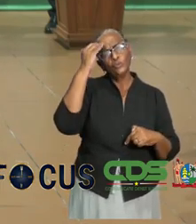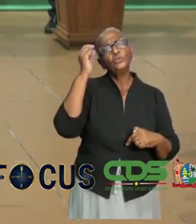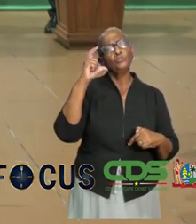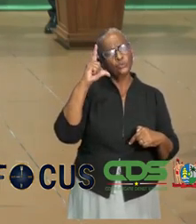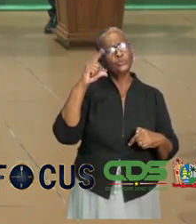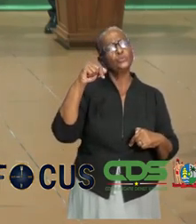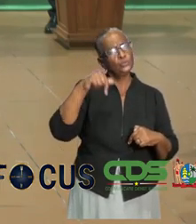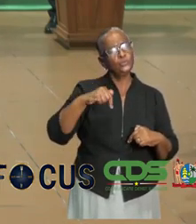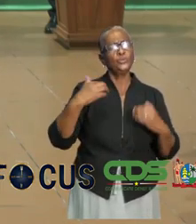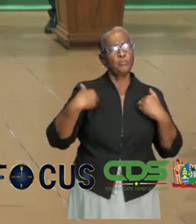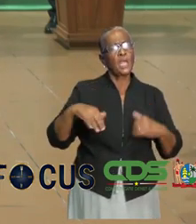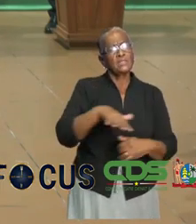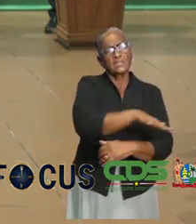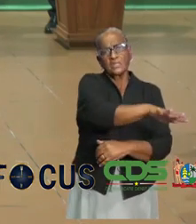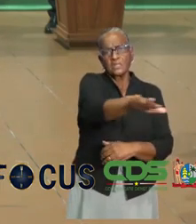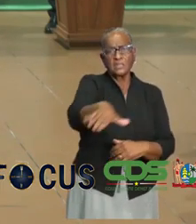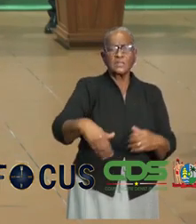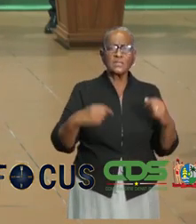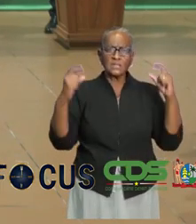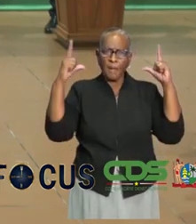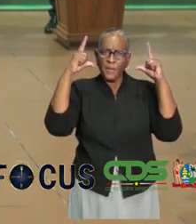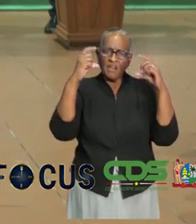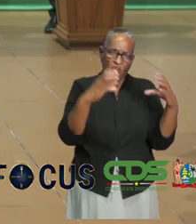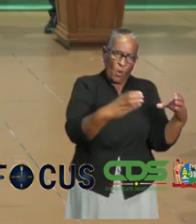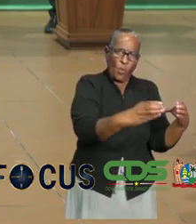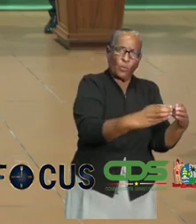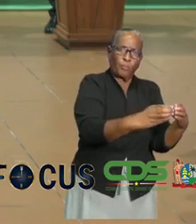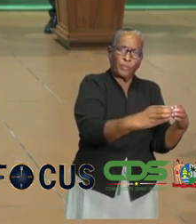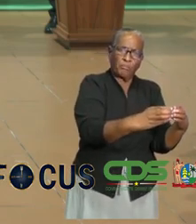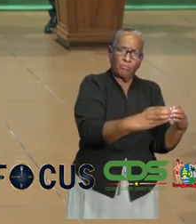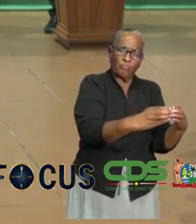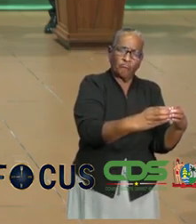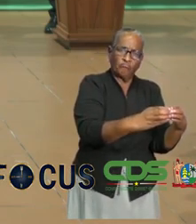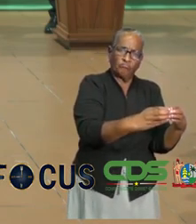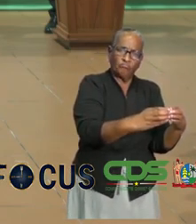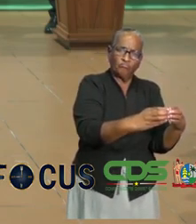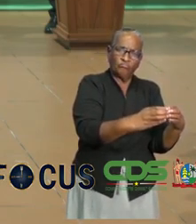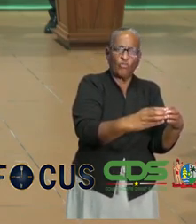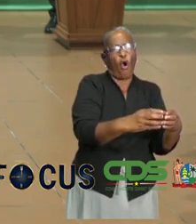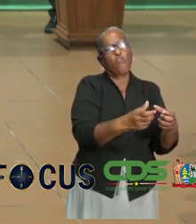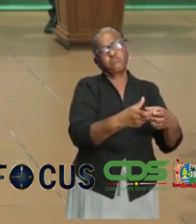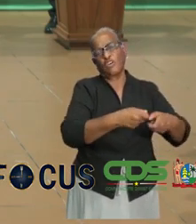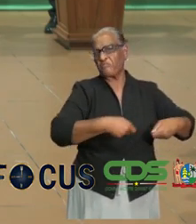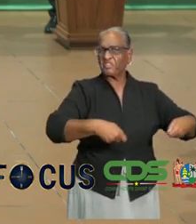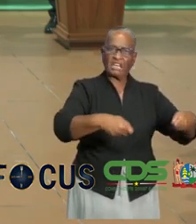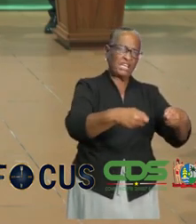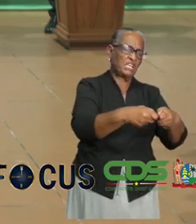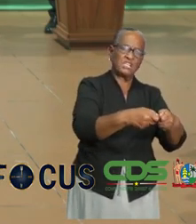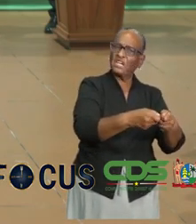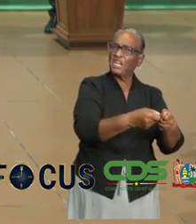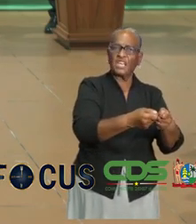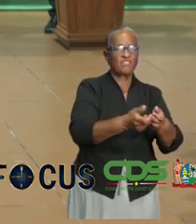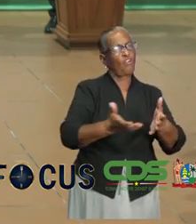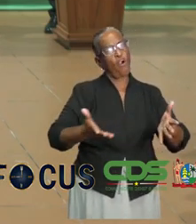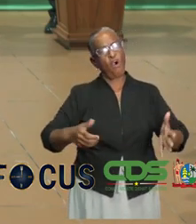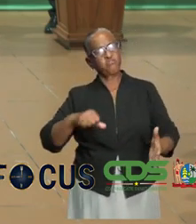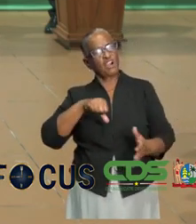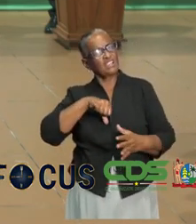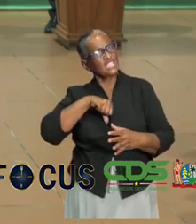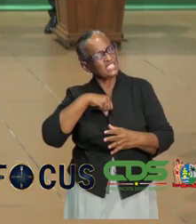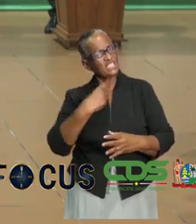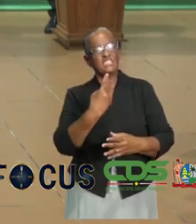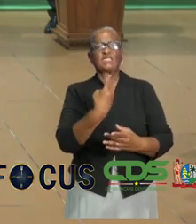de samenleving, hetzij in groepsverband, in verenigingsverband of zelf als